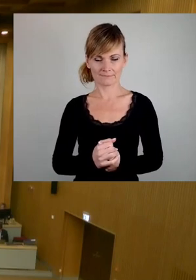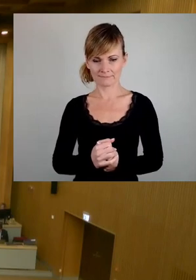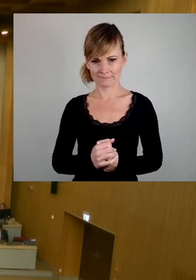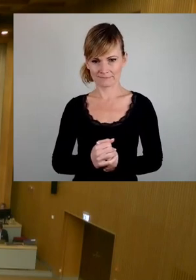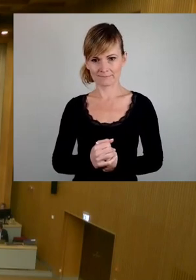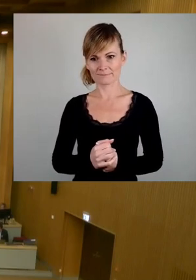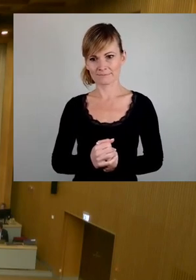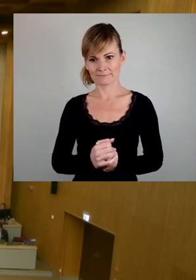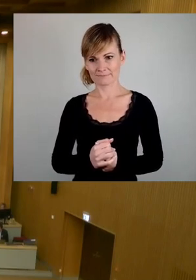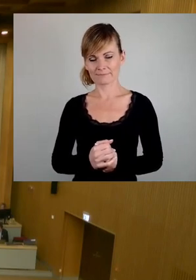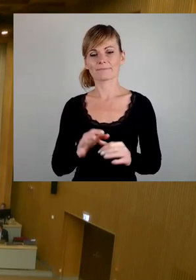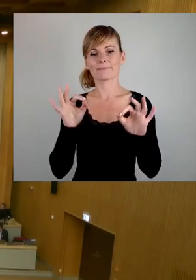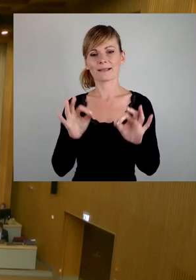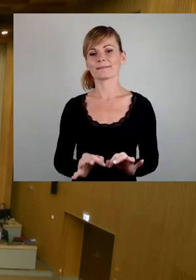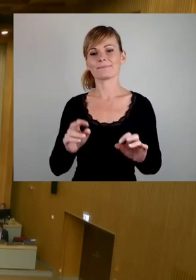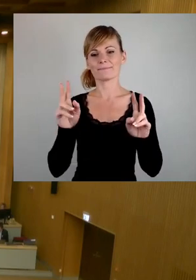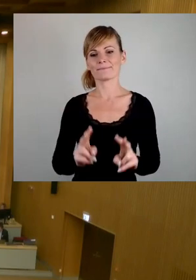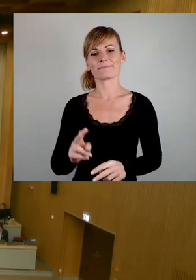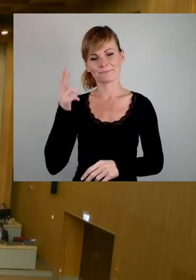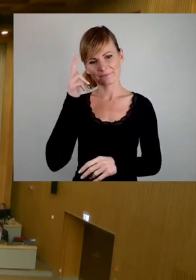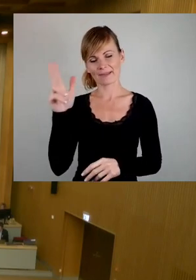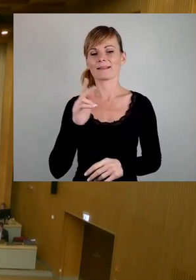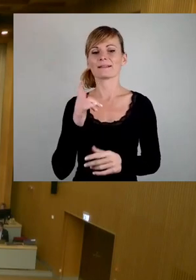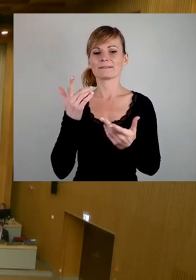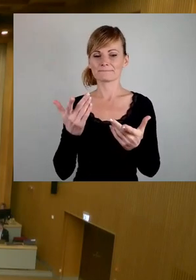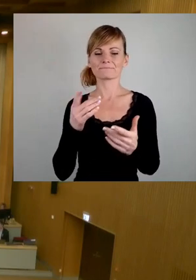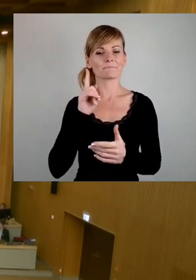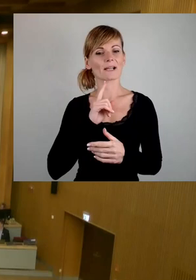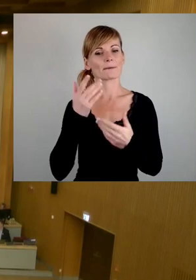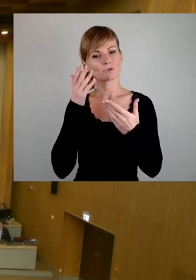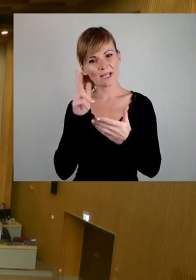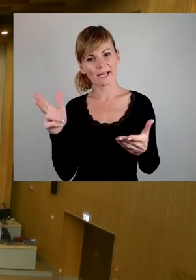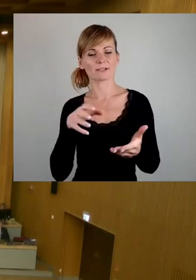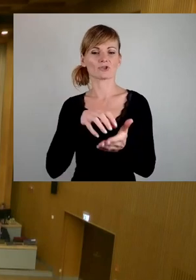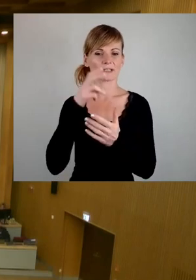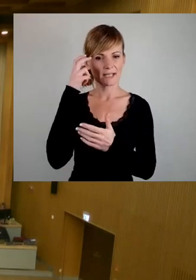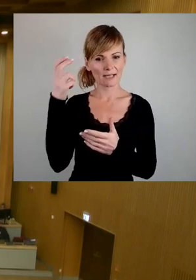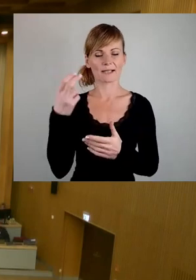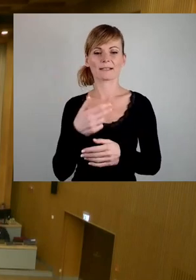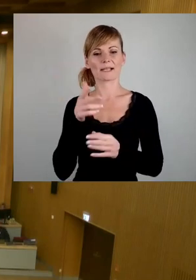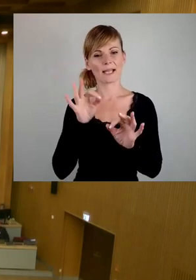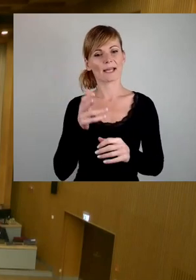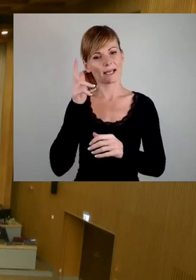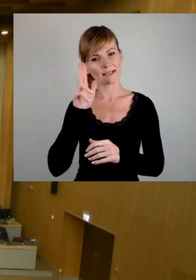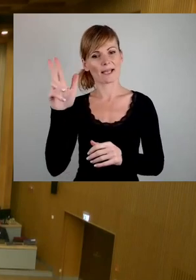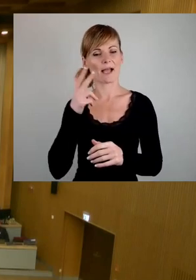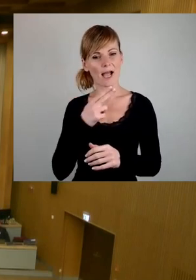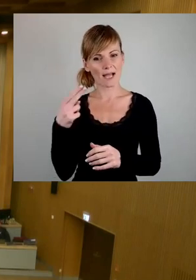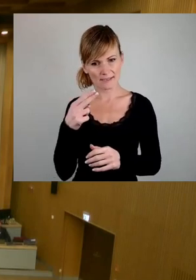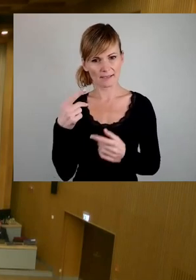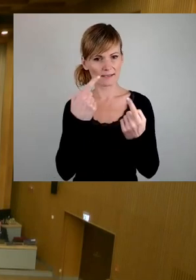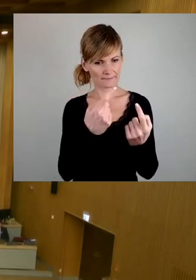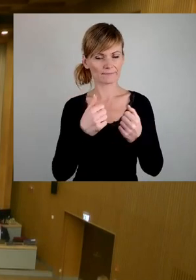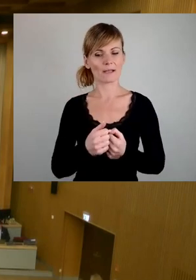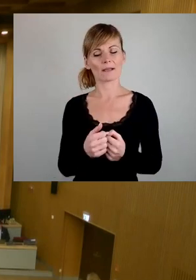Sehr geehrter Oberbürgermeister, sehr geehrte Damen und Herren, sehr geehrter Herr Hassler, es freut mich erstmal sehr, dass Sie das Wirken des